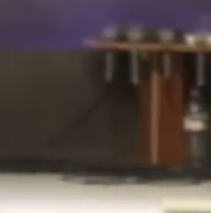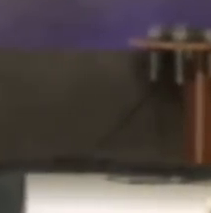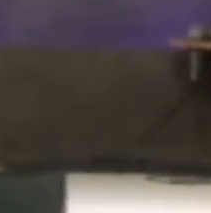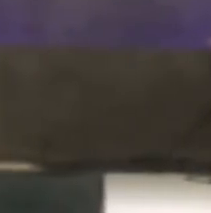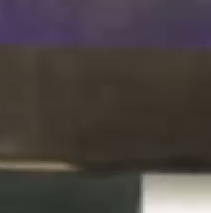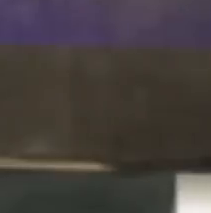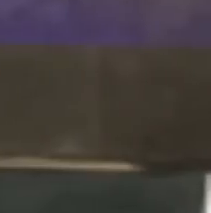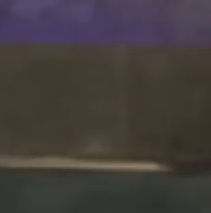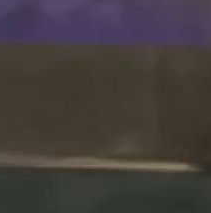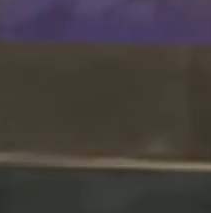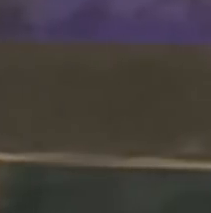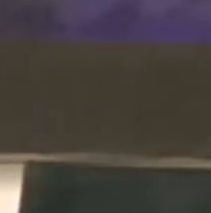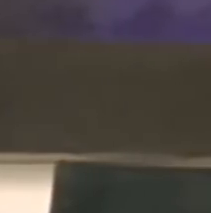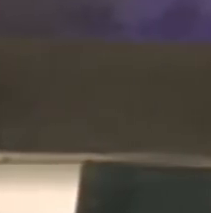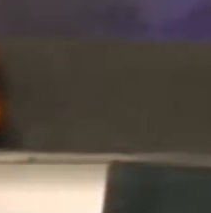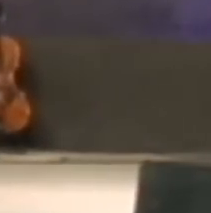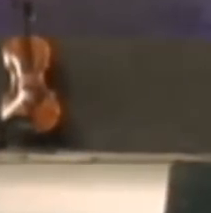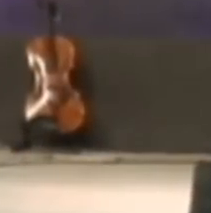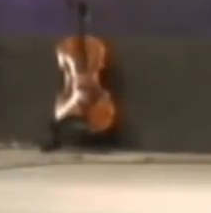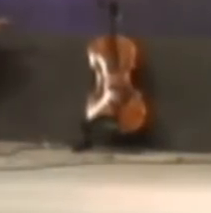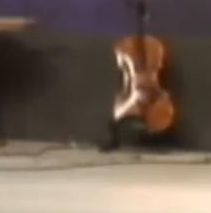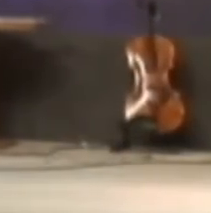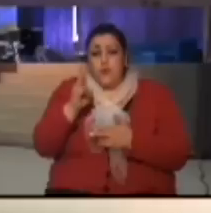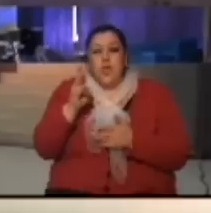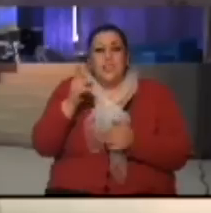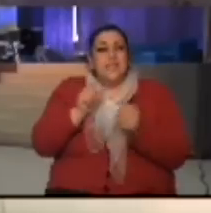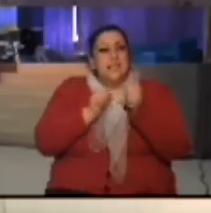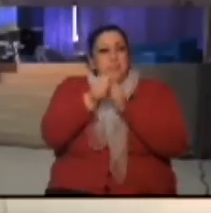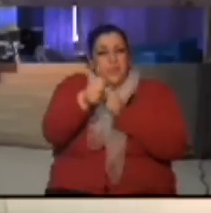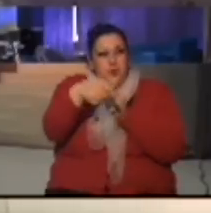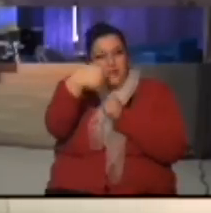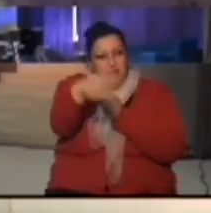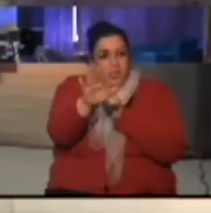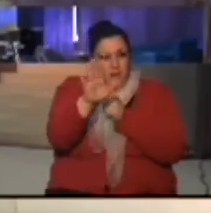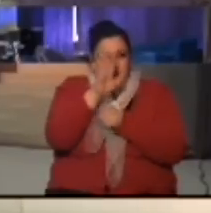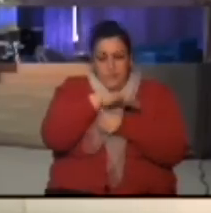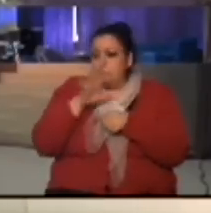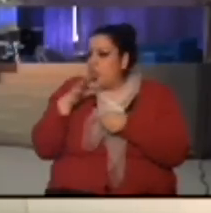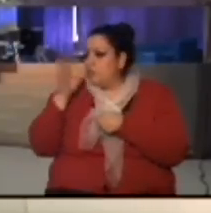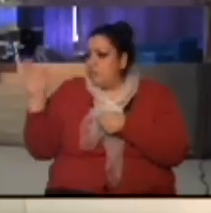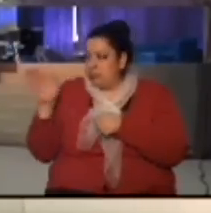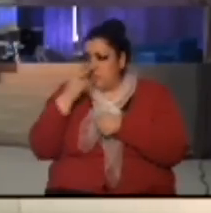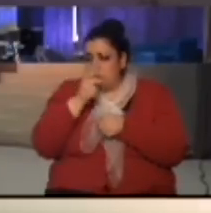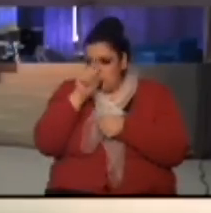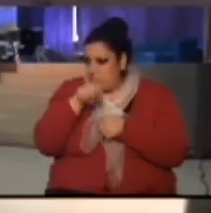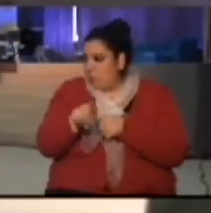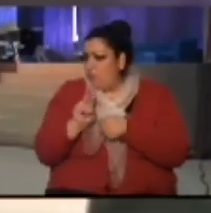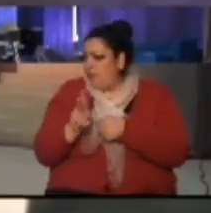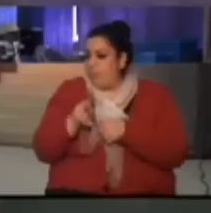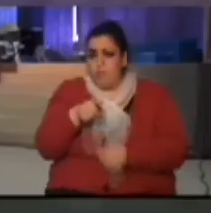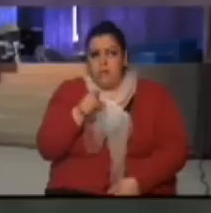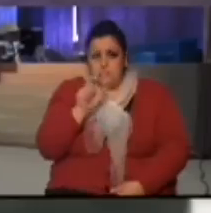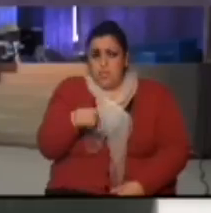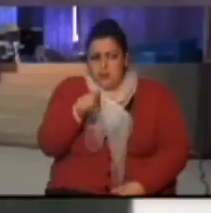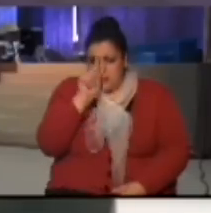իրականում մեր առաջից գնացողներ եք, մենք ցույց ենք տալիս մարդկանց, ասում ենք, գիտես ով այս մարդը, գիտես ով այս